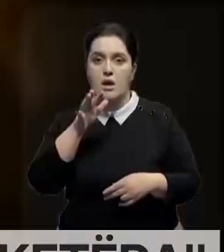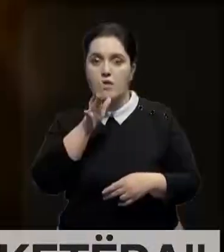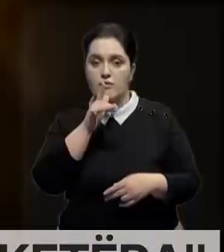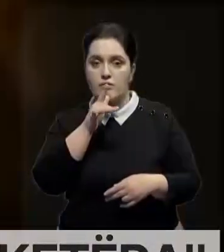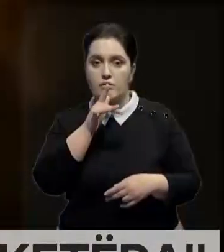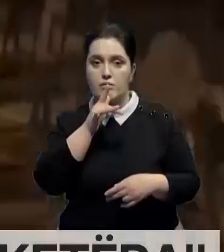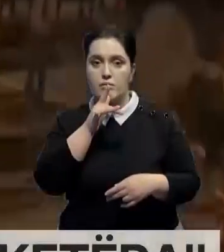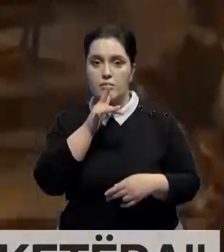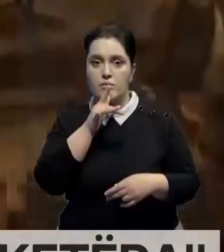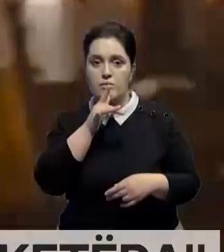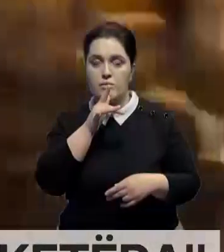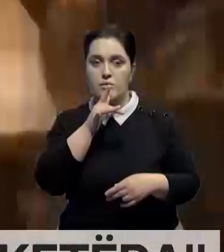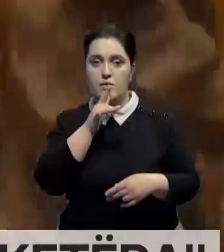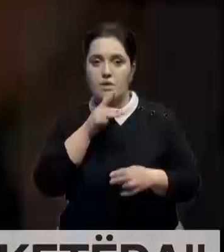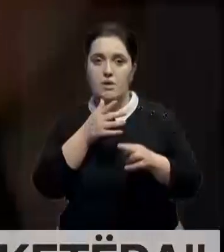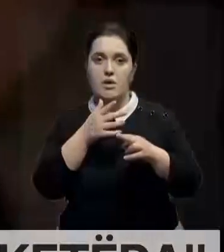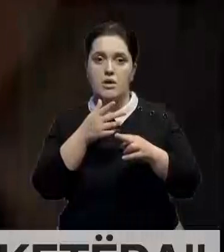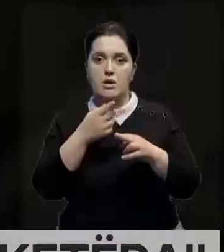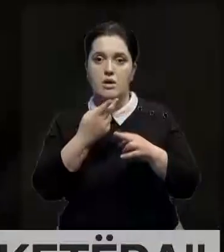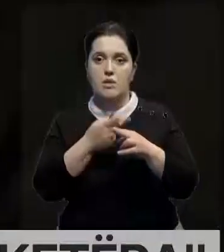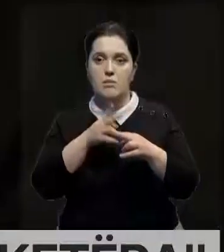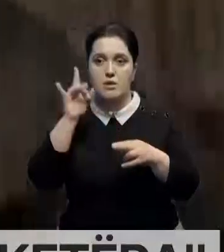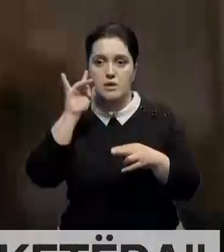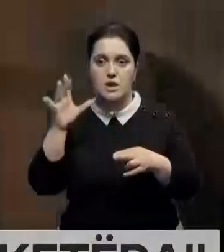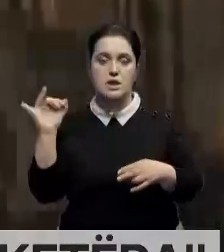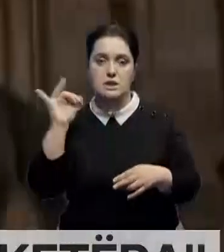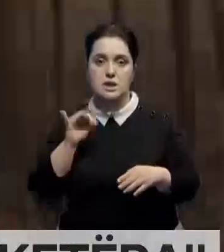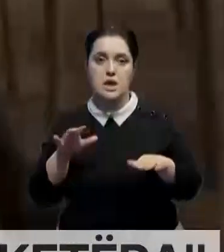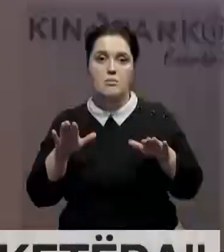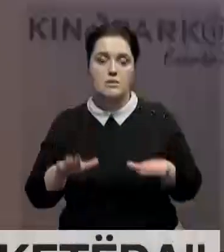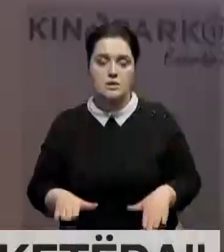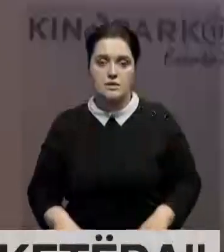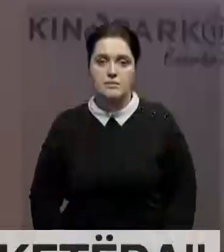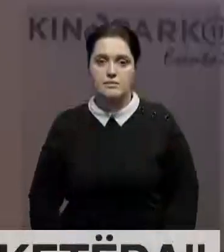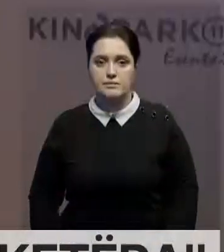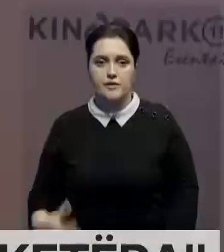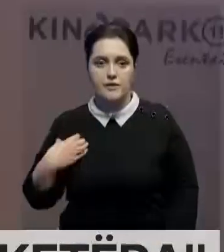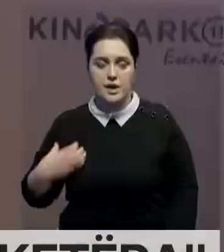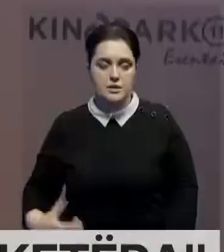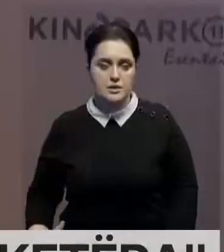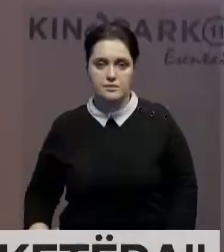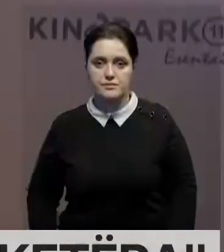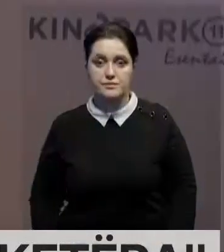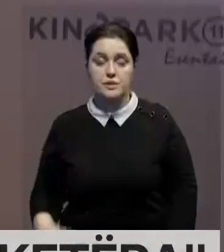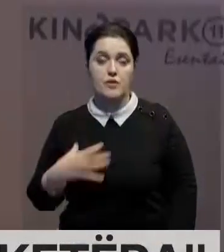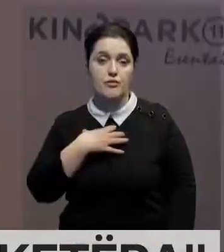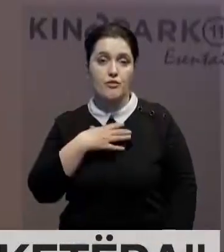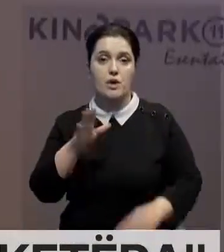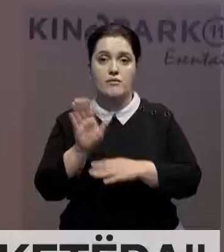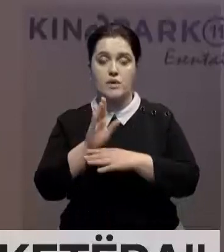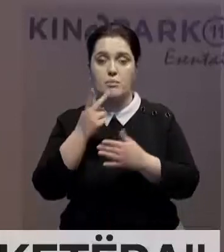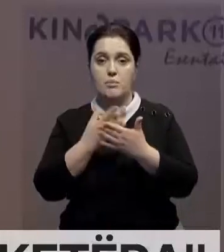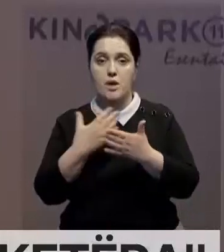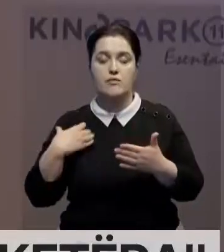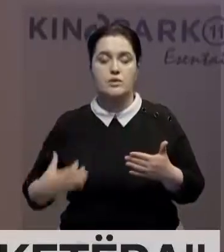особое внимание декорациям. Они отображают знаменитые исторические места Франции. Это очень важный фильм, который показывает